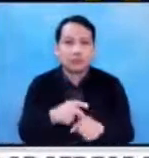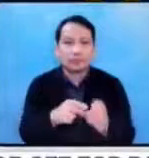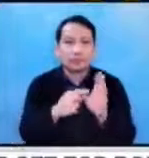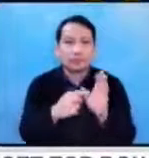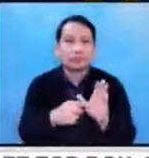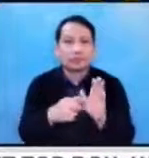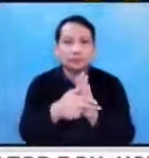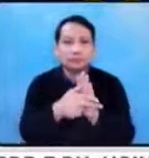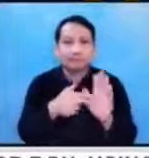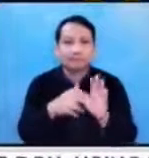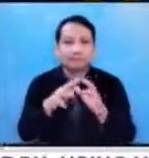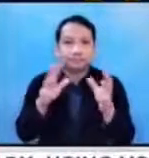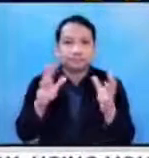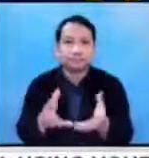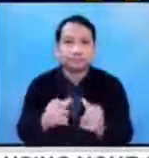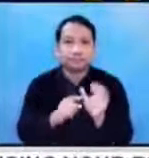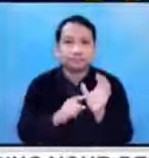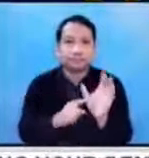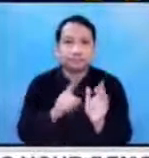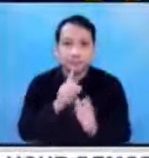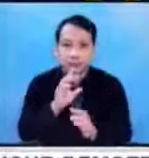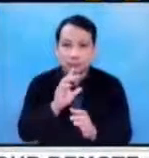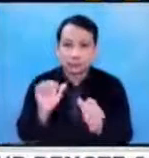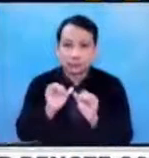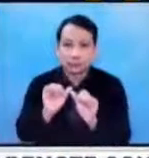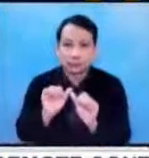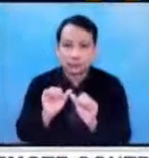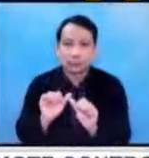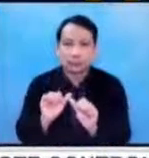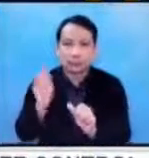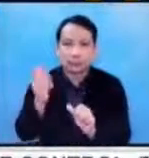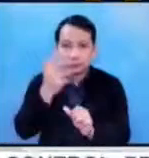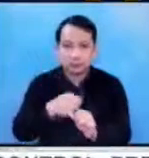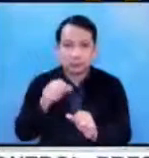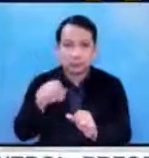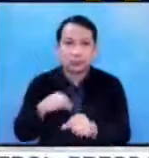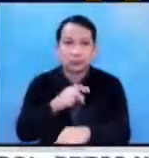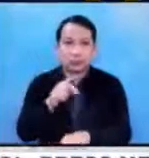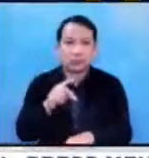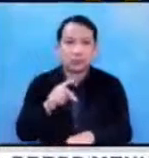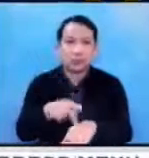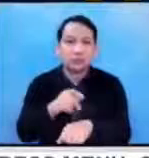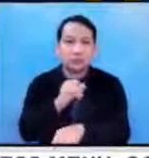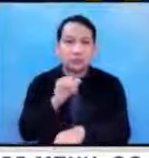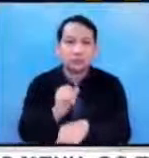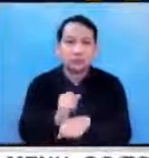sa mundo at nangakong pananatilihin ang likas na ganda ng ating mga isla.